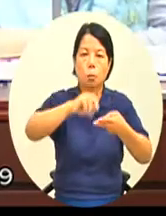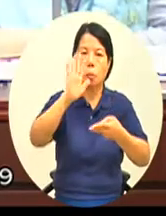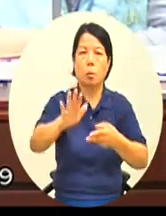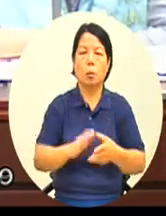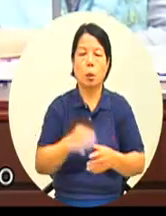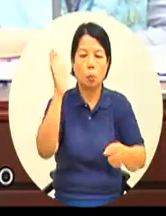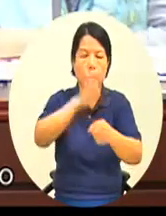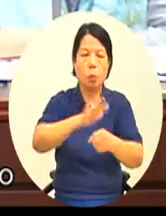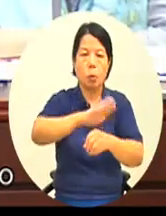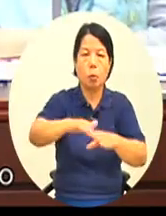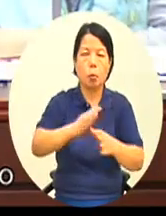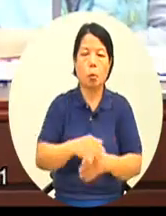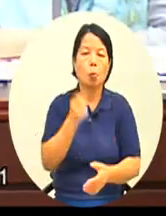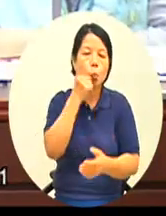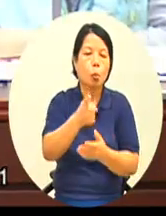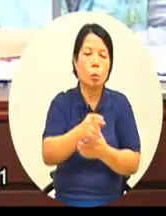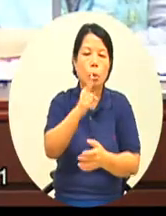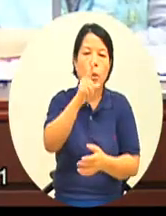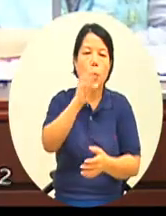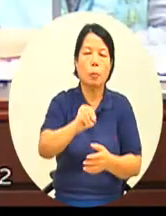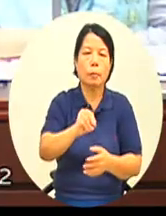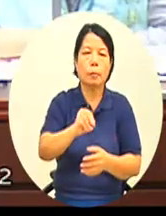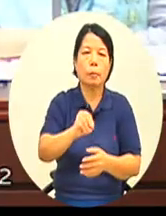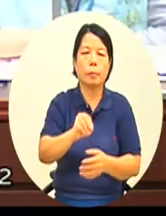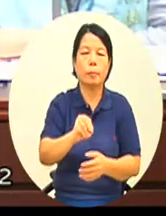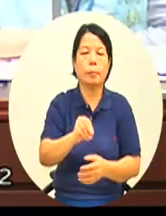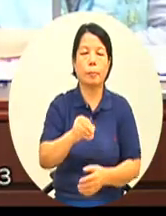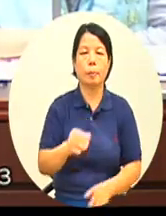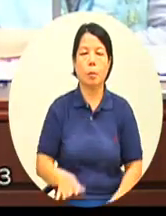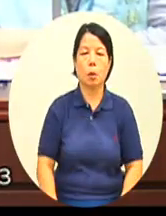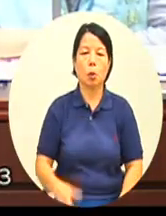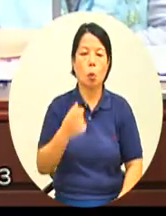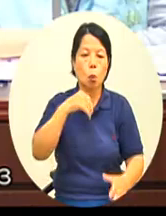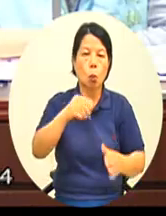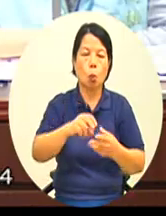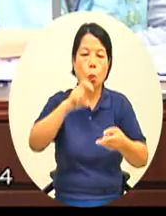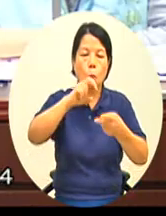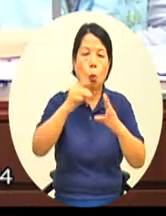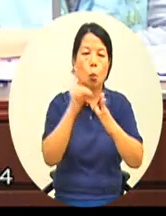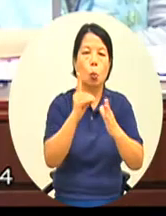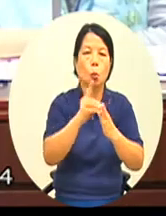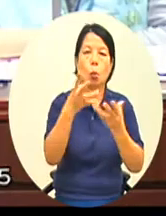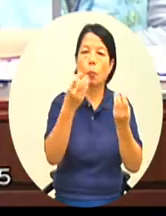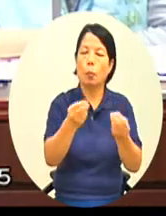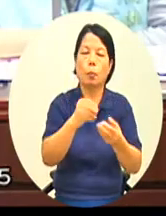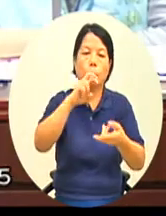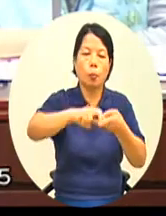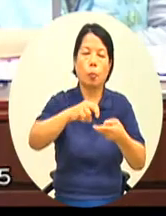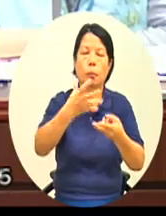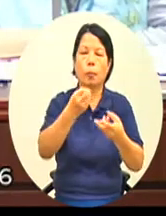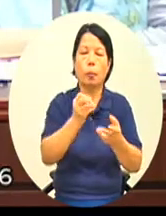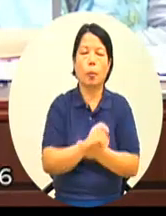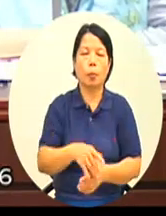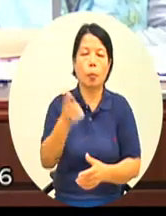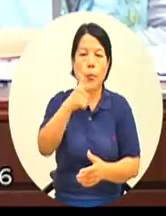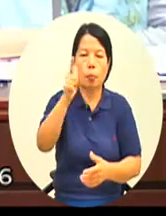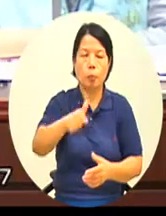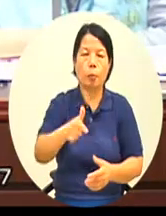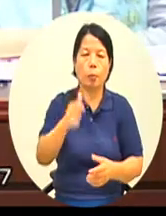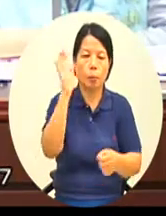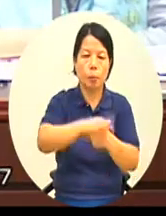助会达到一个月有10000块，那如果没有入籍，就是一个月是补助6000。以上简单跟议员说明。